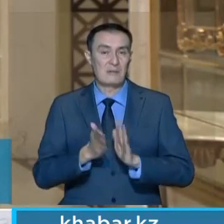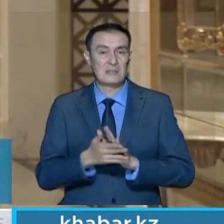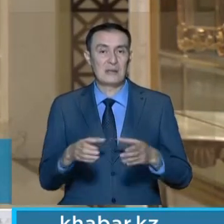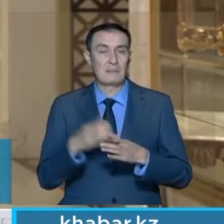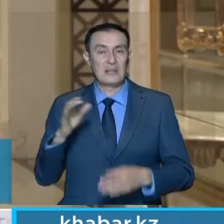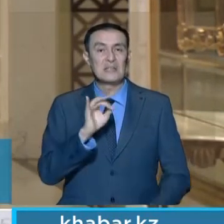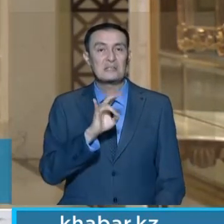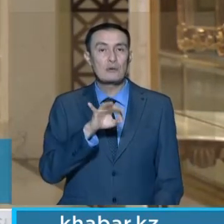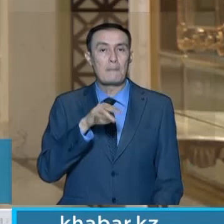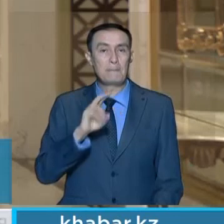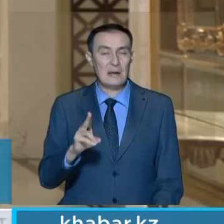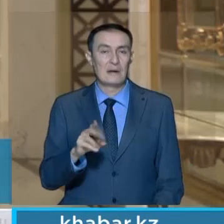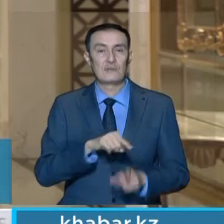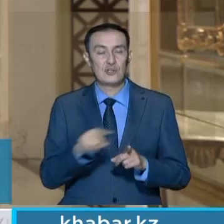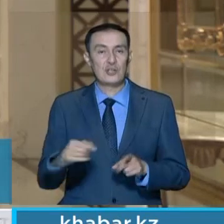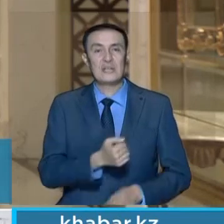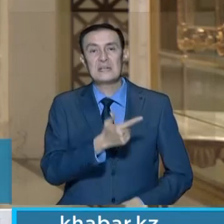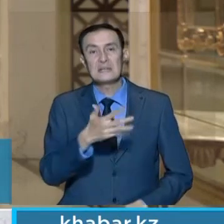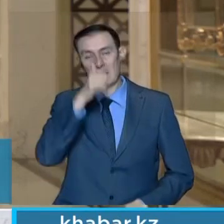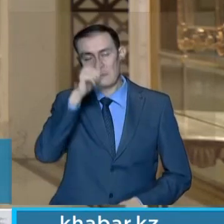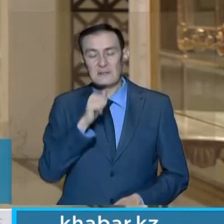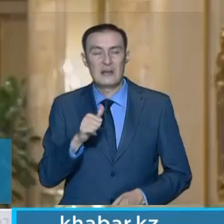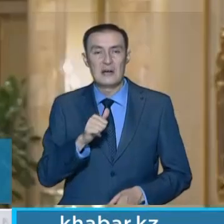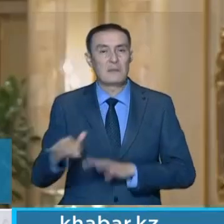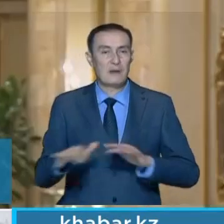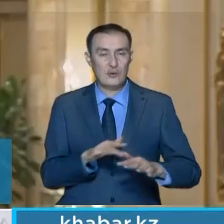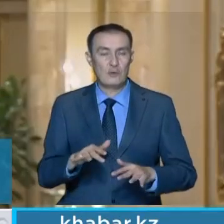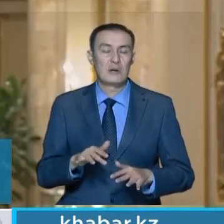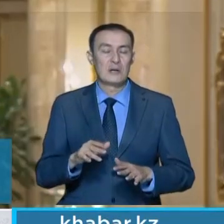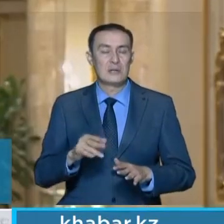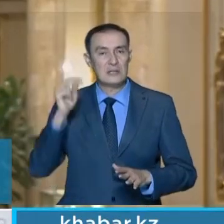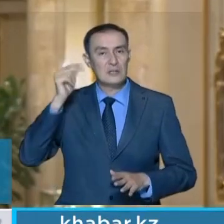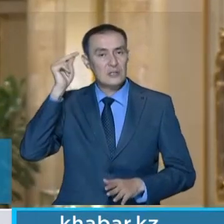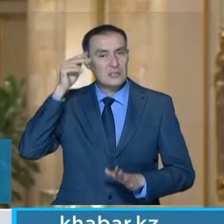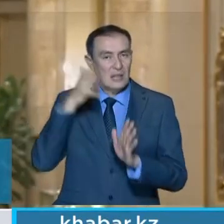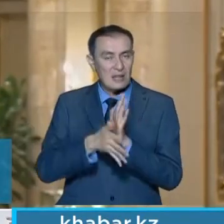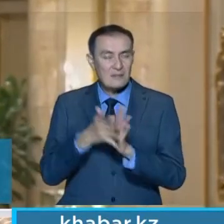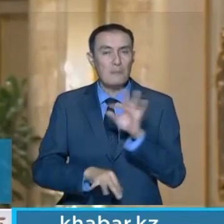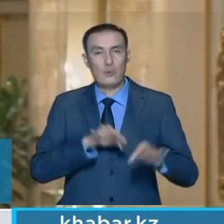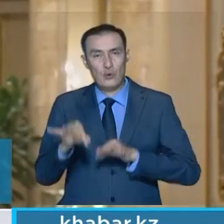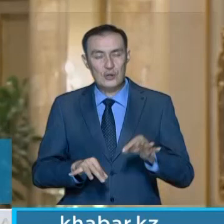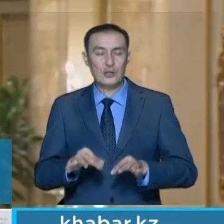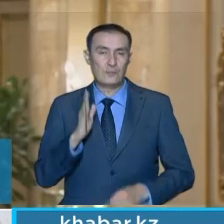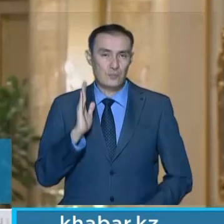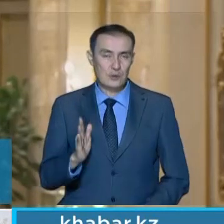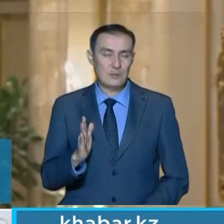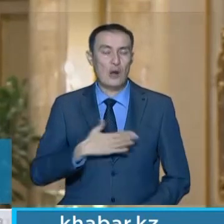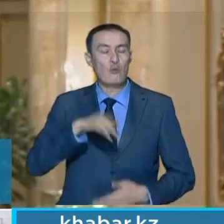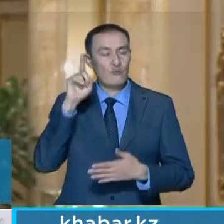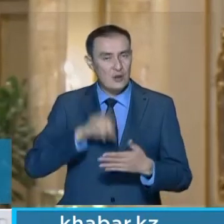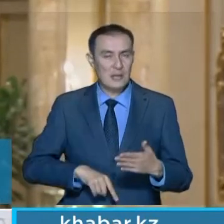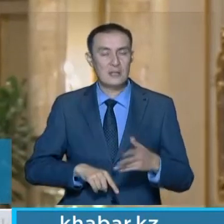компанией Синопек, что в ближайшие несколько месяцев проведем соответствующие исследования, проектирование, и потом я уверен